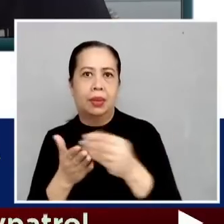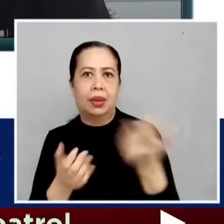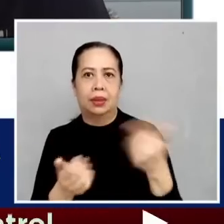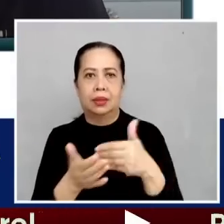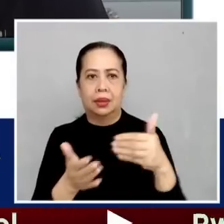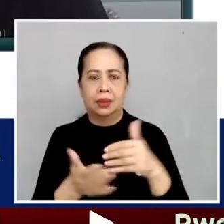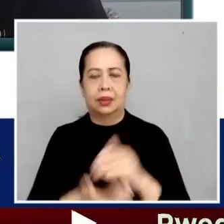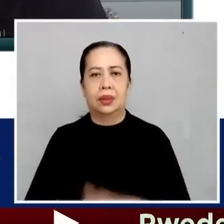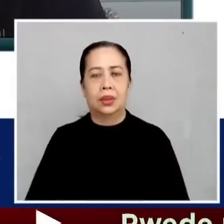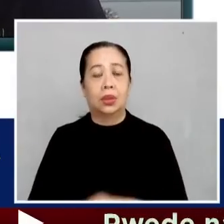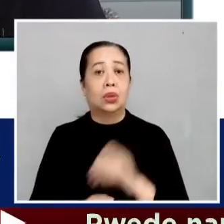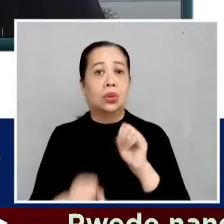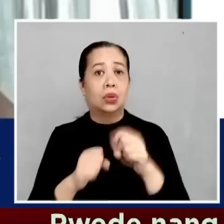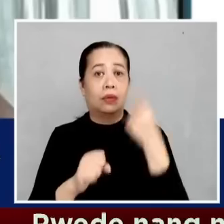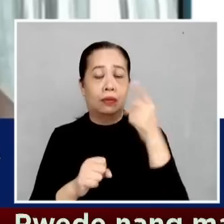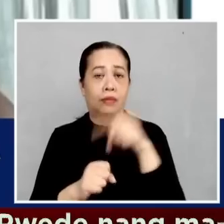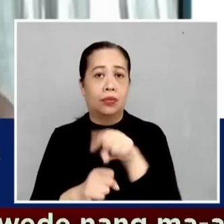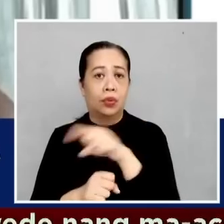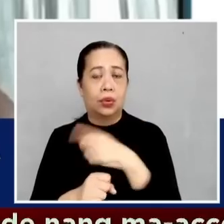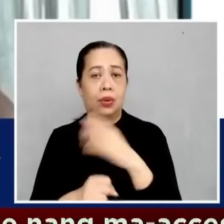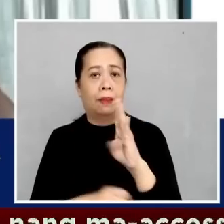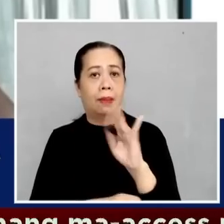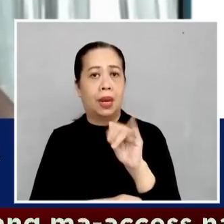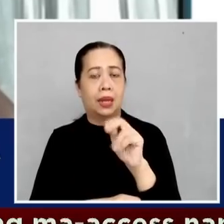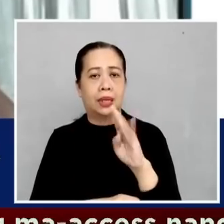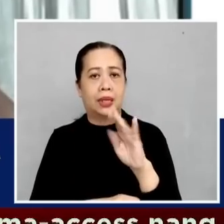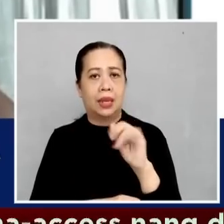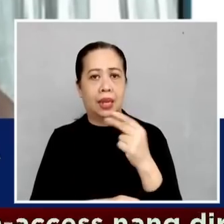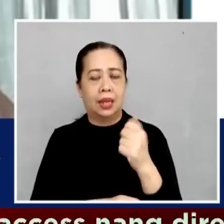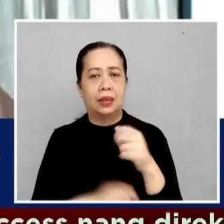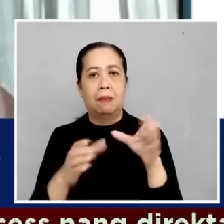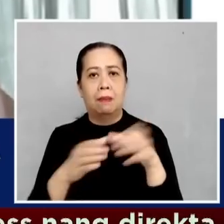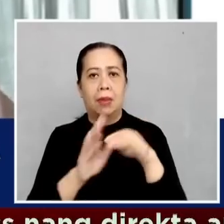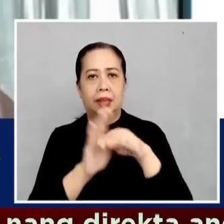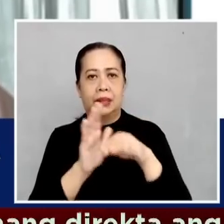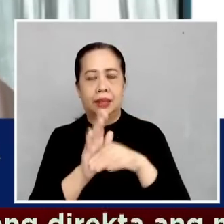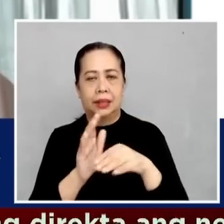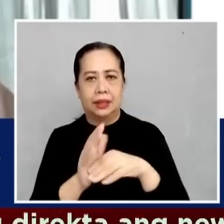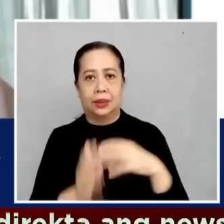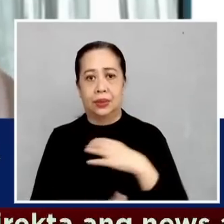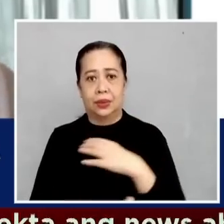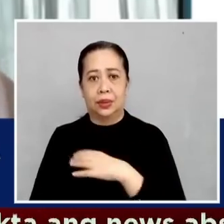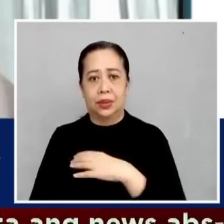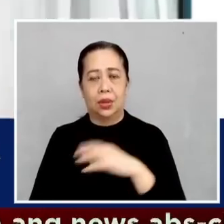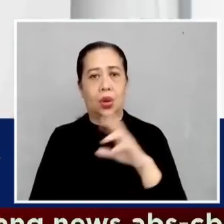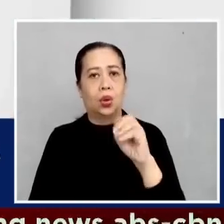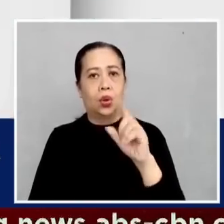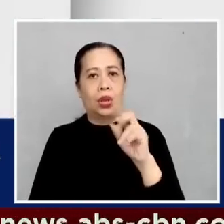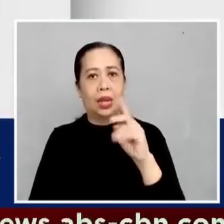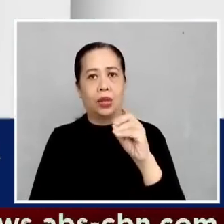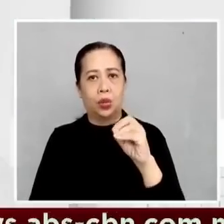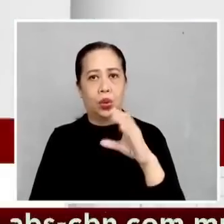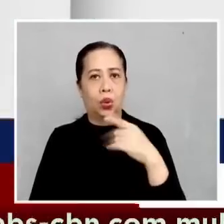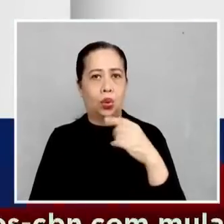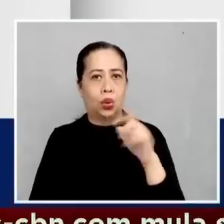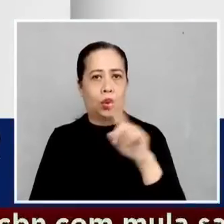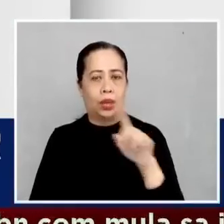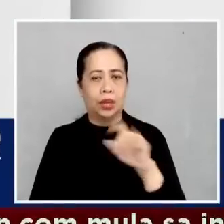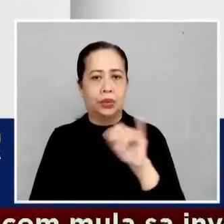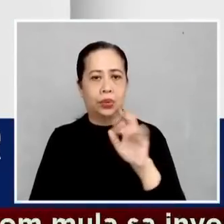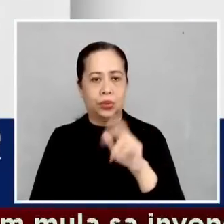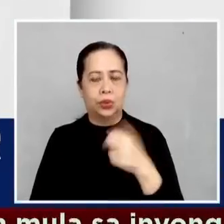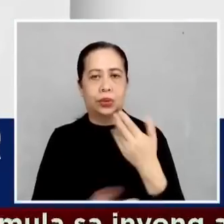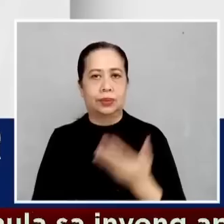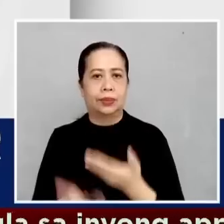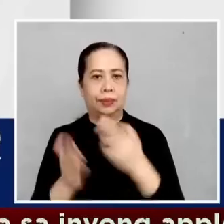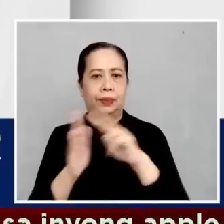Karen, kaya para kay Malasakit at Bayanihan Party List Representative Anthony Rolando Goles Jr., makatutulong ang House Bill